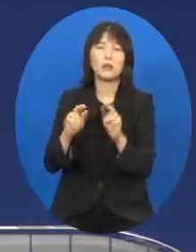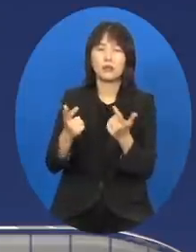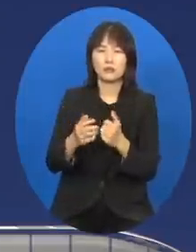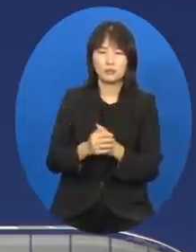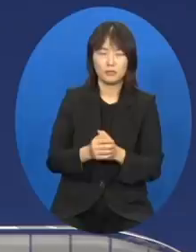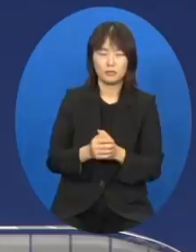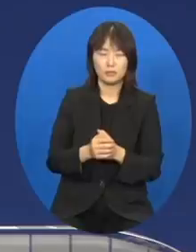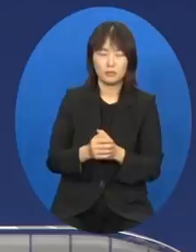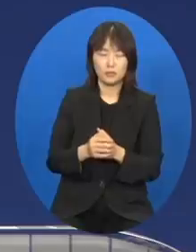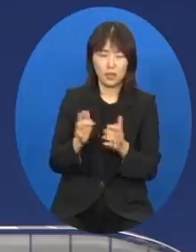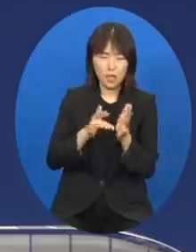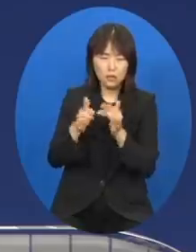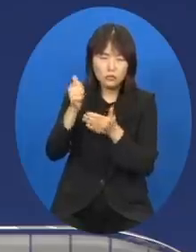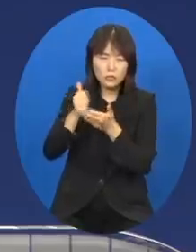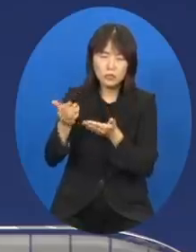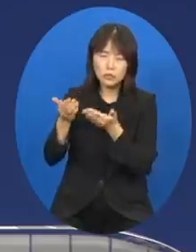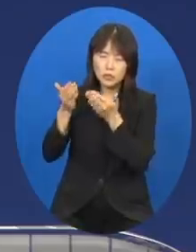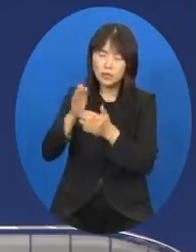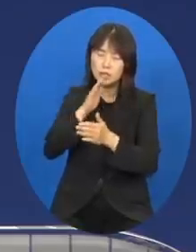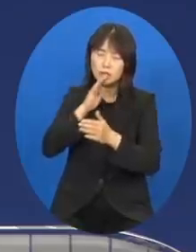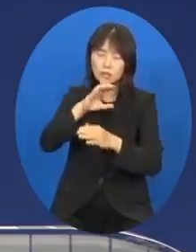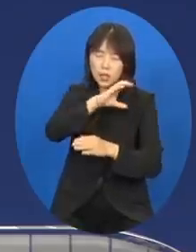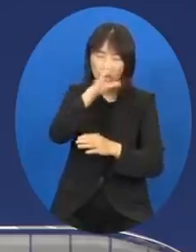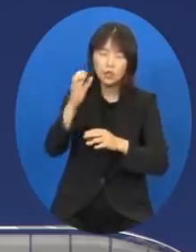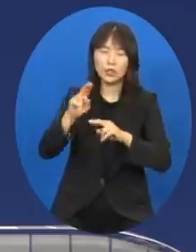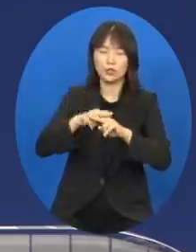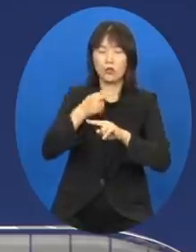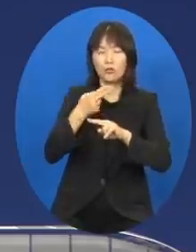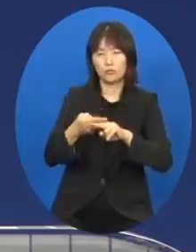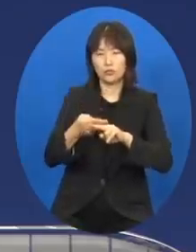그건 예수님께 드리는 진짜 성탄 선물인 겁니다.